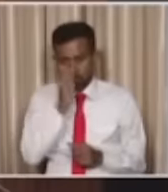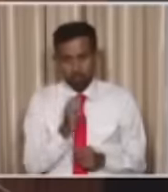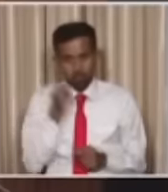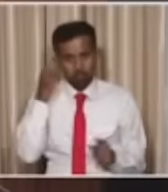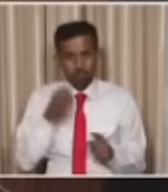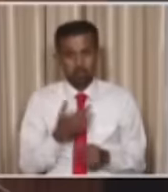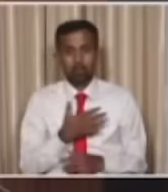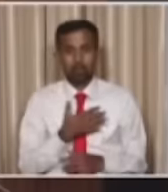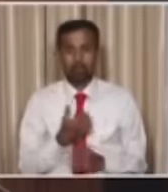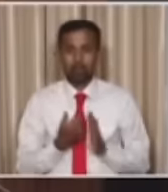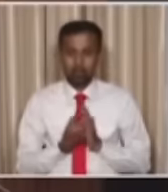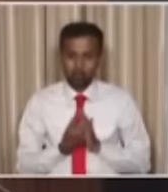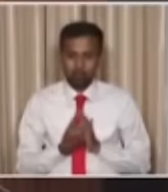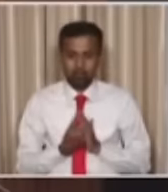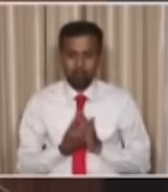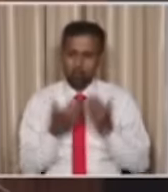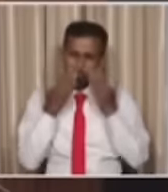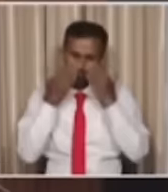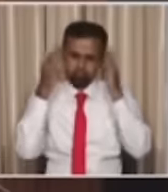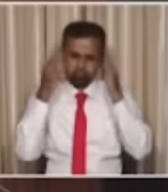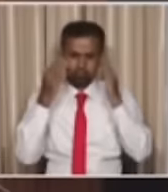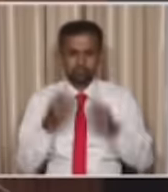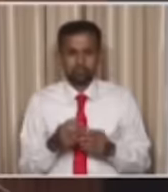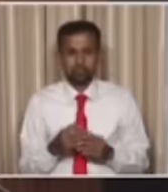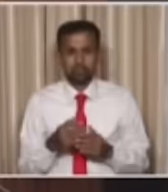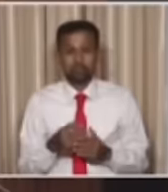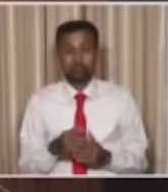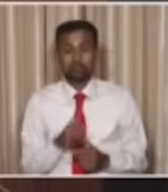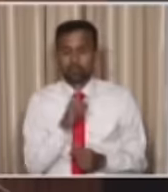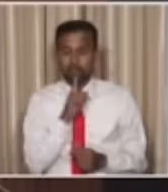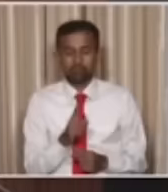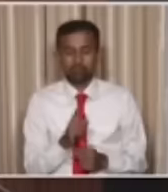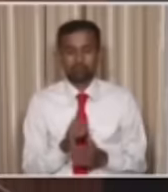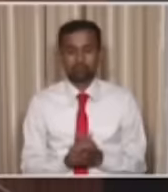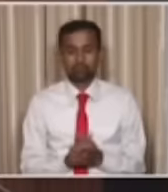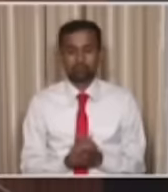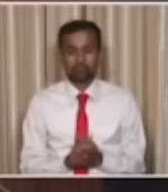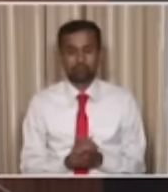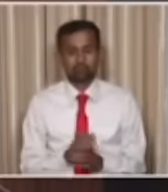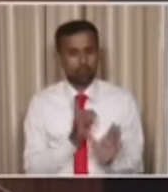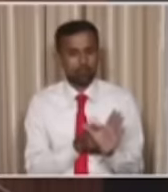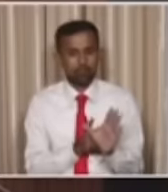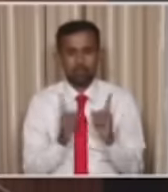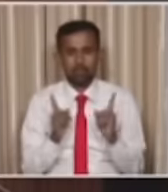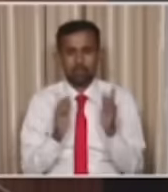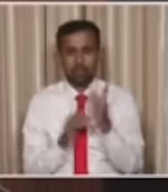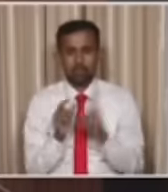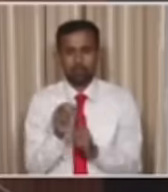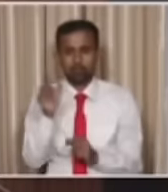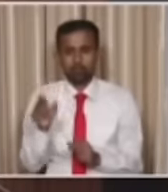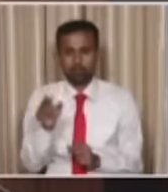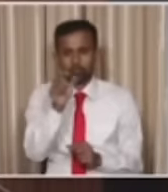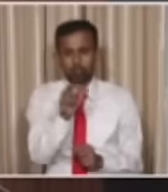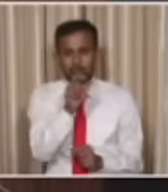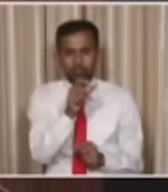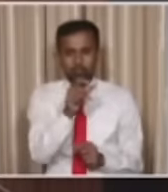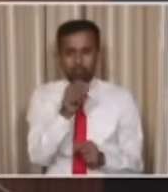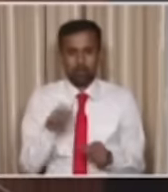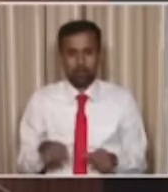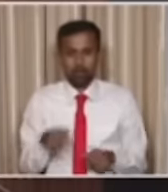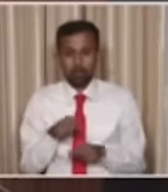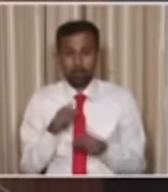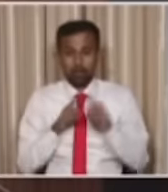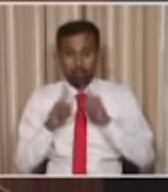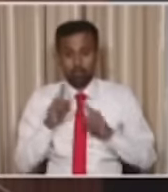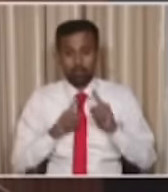අපේ ගෞරවයක් තියෙනවා. කොන්ද ගලින් තියාගෙන මේ කාරණා ගැන හිත ගැනීම සම්බන්ධව මේ හැම ක්‍රීඩා ඇමතිවරුන් සම්බන්ධ තිබිච්ච කාරණාව අදත් ගොඩක් අය කතා